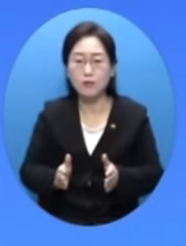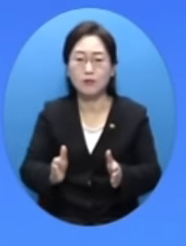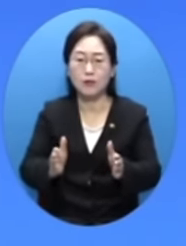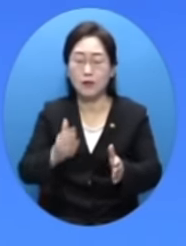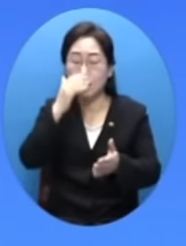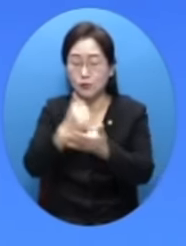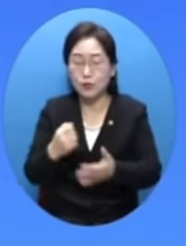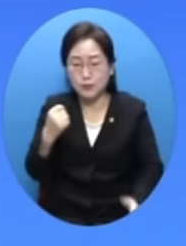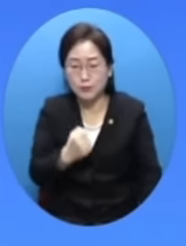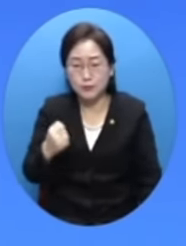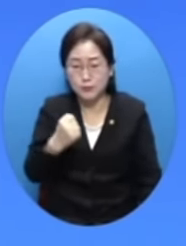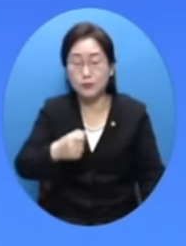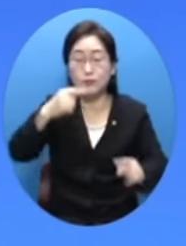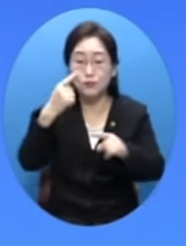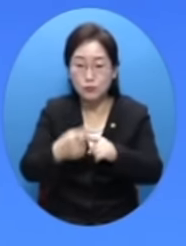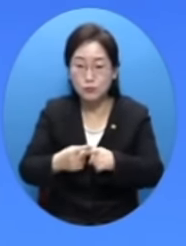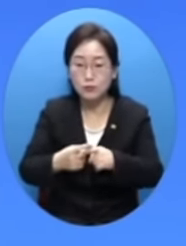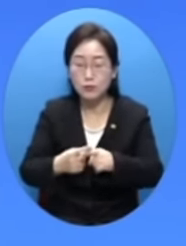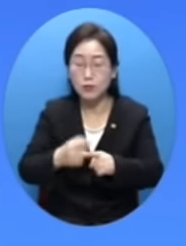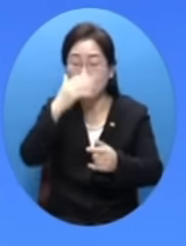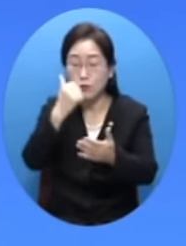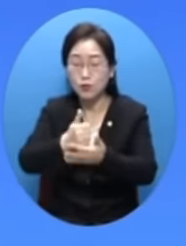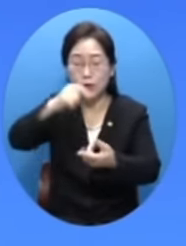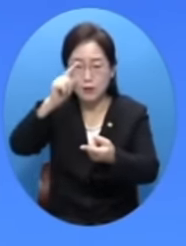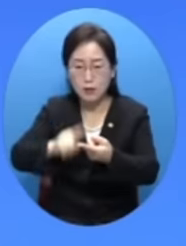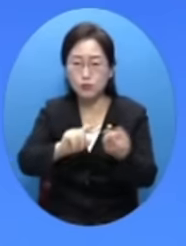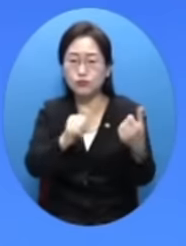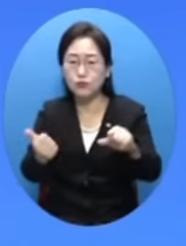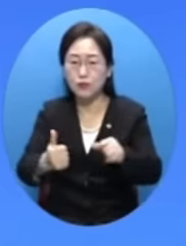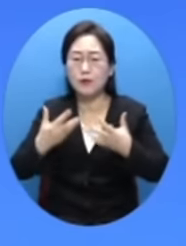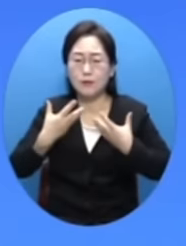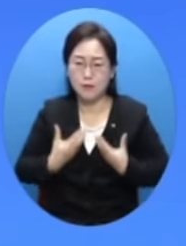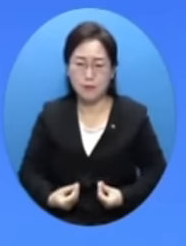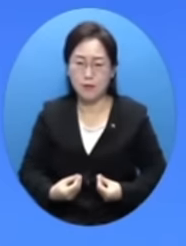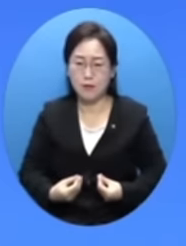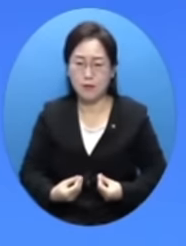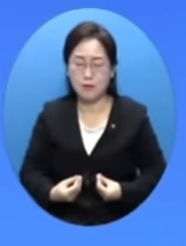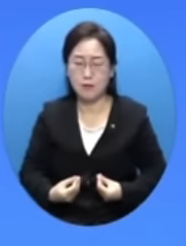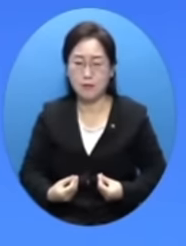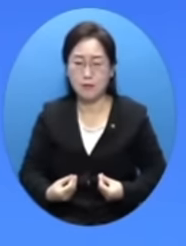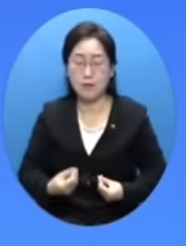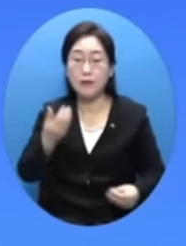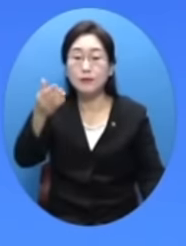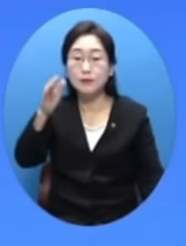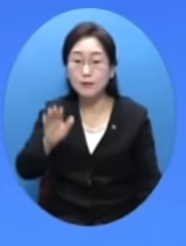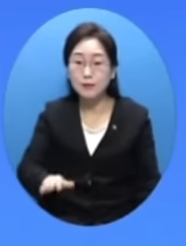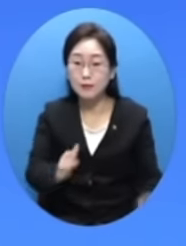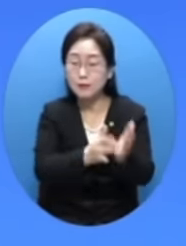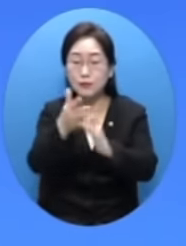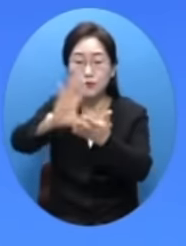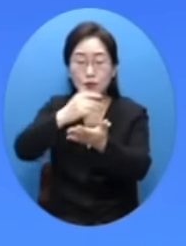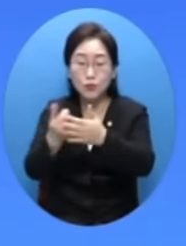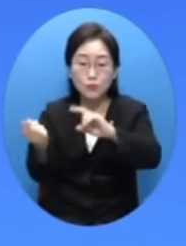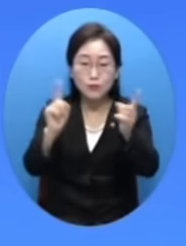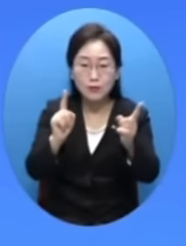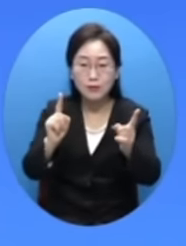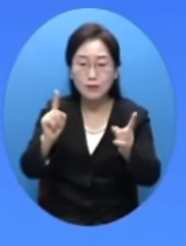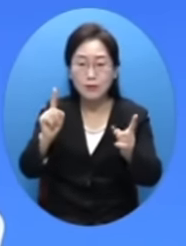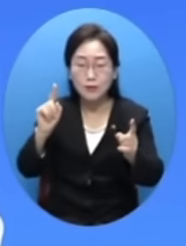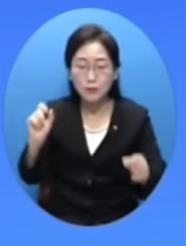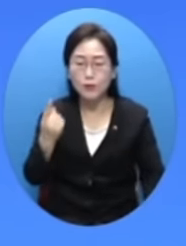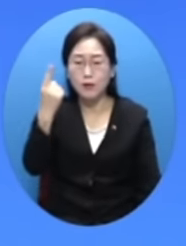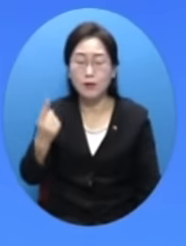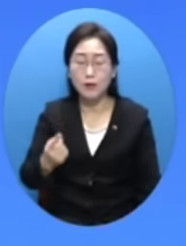죄 가운데 살다가 죄 가운데 죽어가는 절망적인 존재가 된 것입니다. 그런데 예수 그리스도의 부활로 말미암아